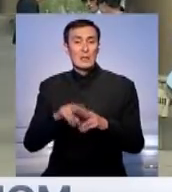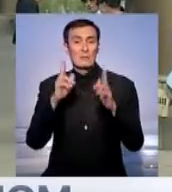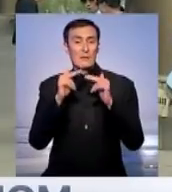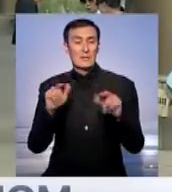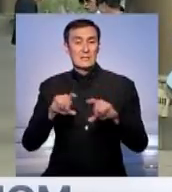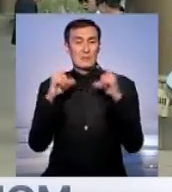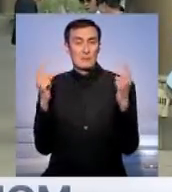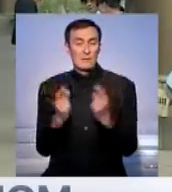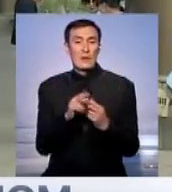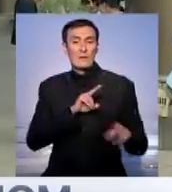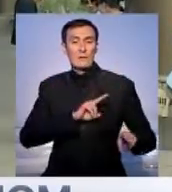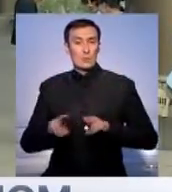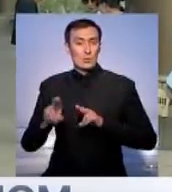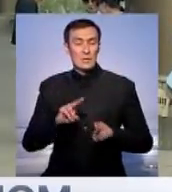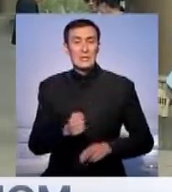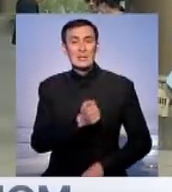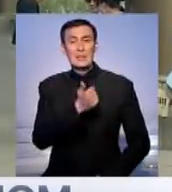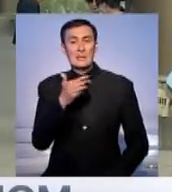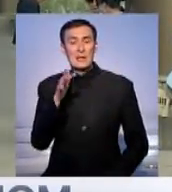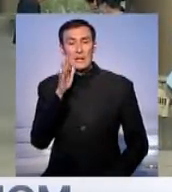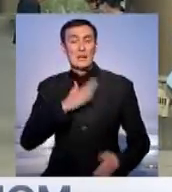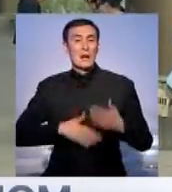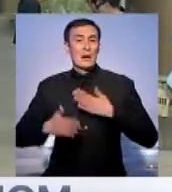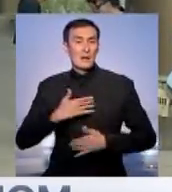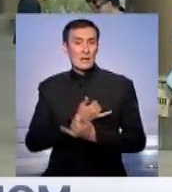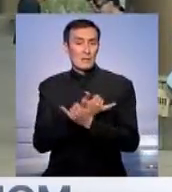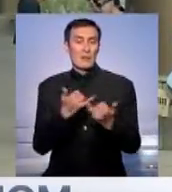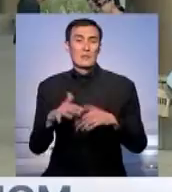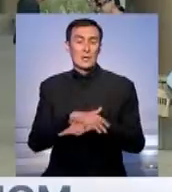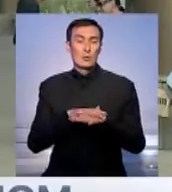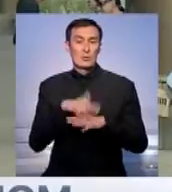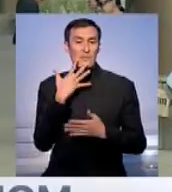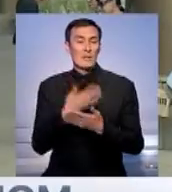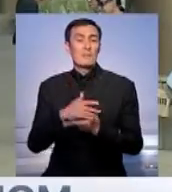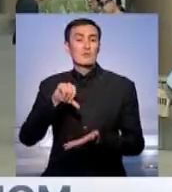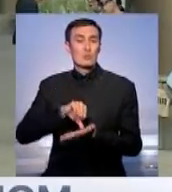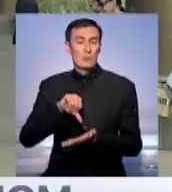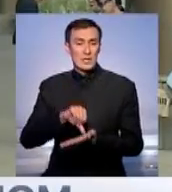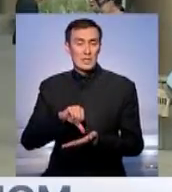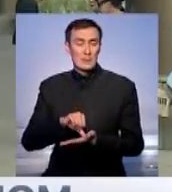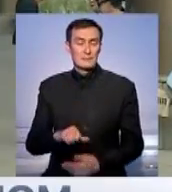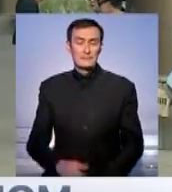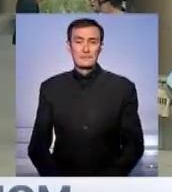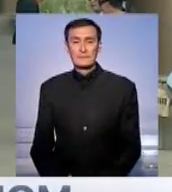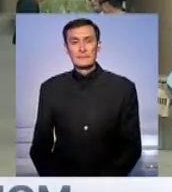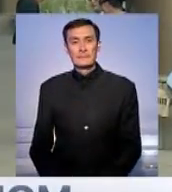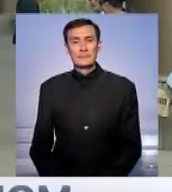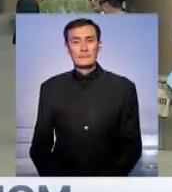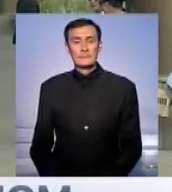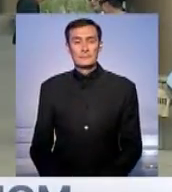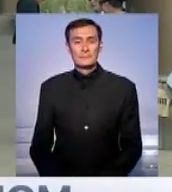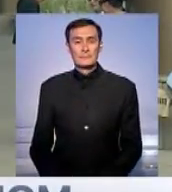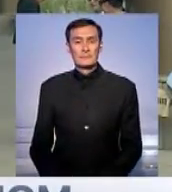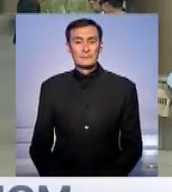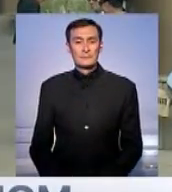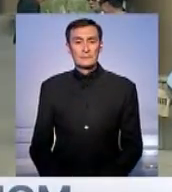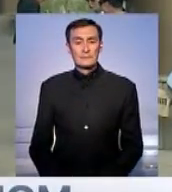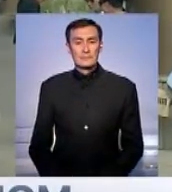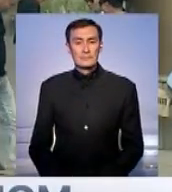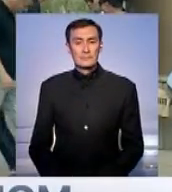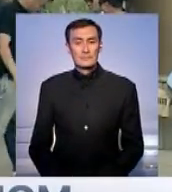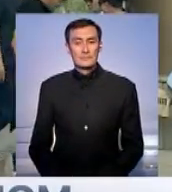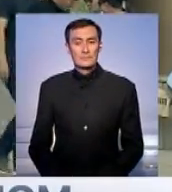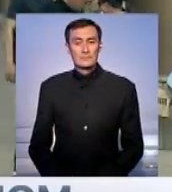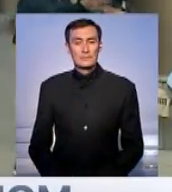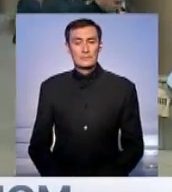Барыс-арене, фигурист несколько лет подряд радовал казахстанцев своими выступлениями. Елена Шрабер, Асхат Куркушев, Хабар 24,